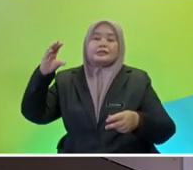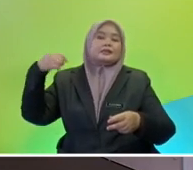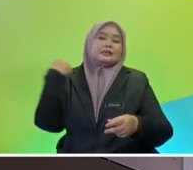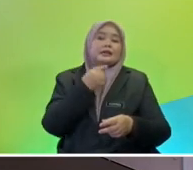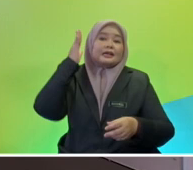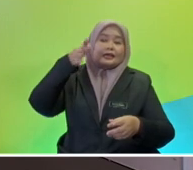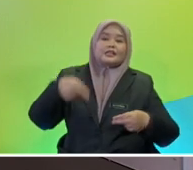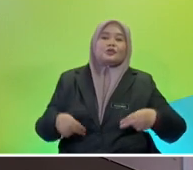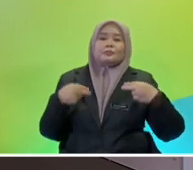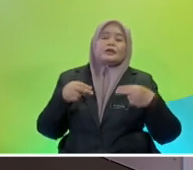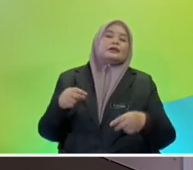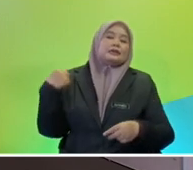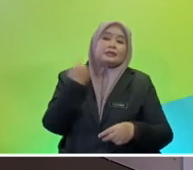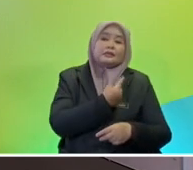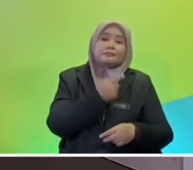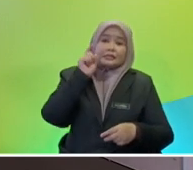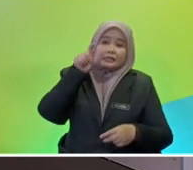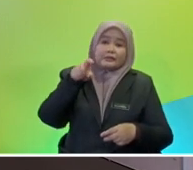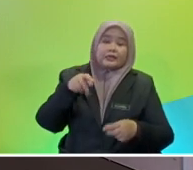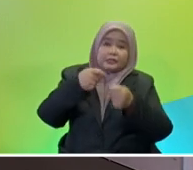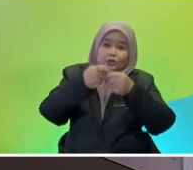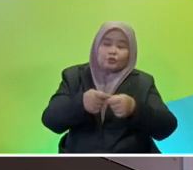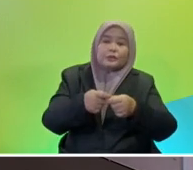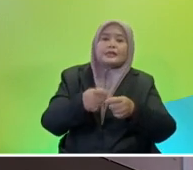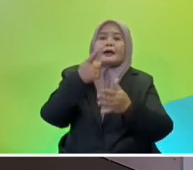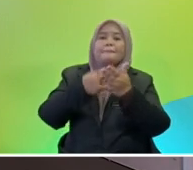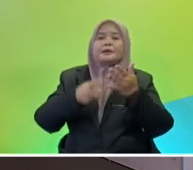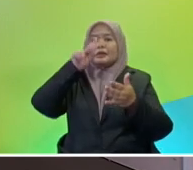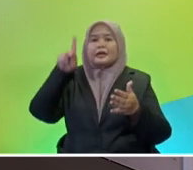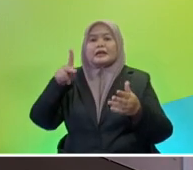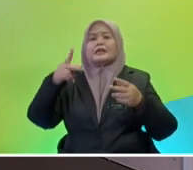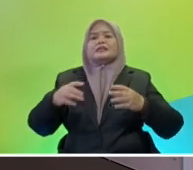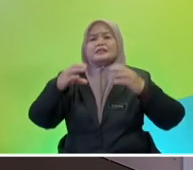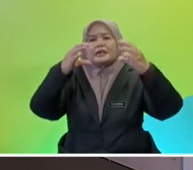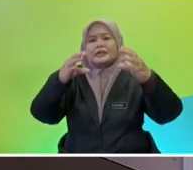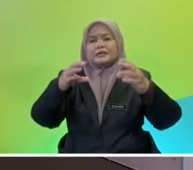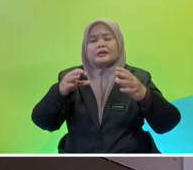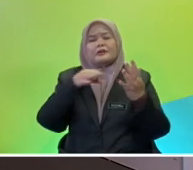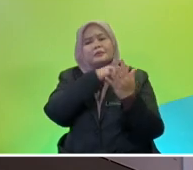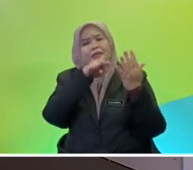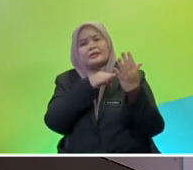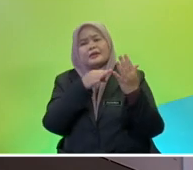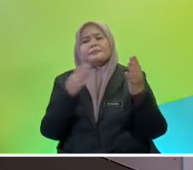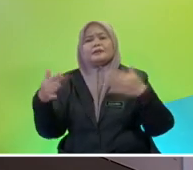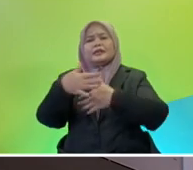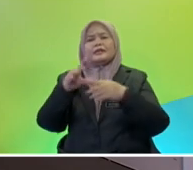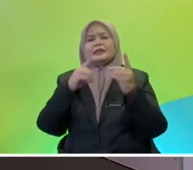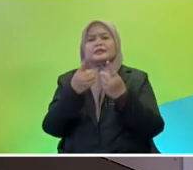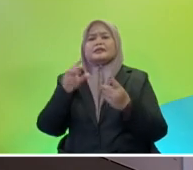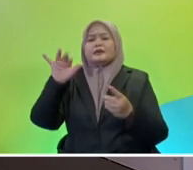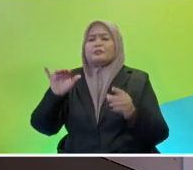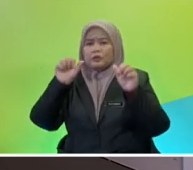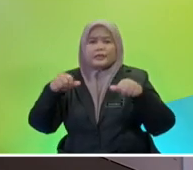kita perlu sebagai guru menentukan apakah kaedah-kaidah pencak Siran bilik darjo yang boleh kita